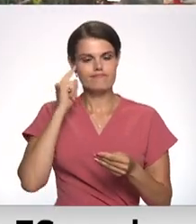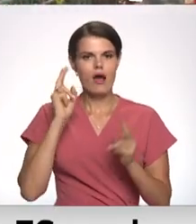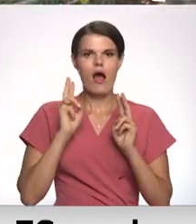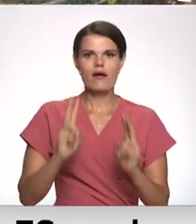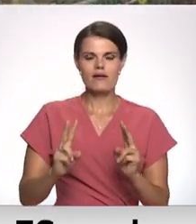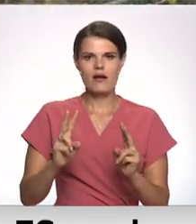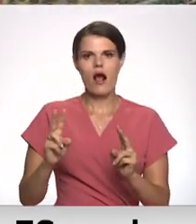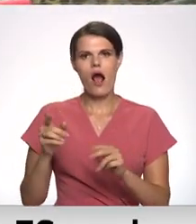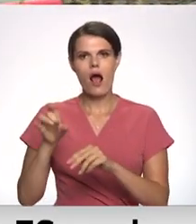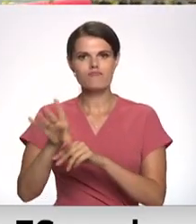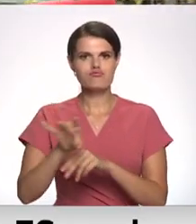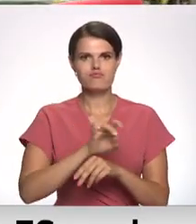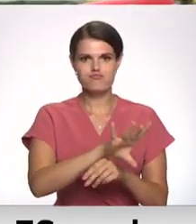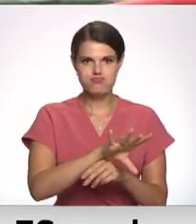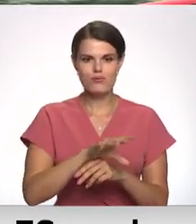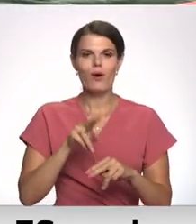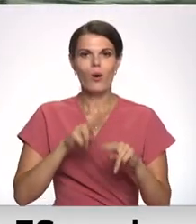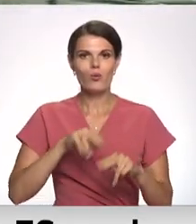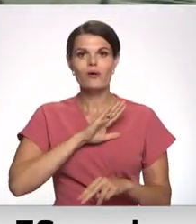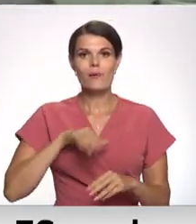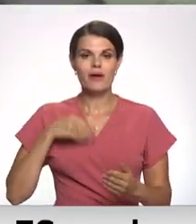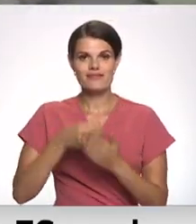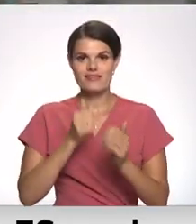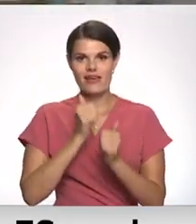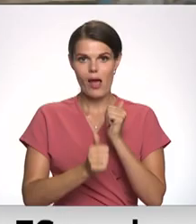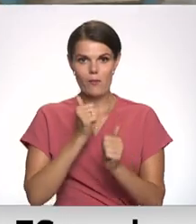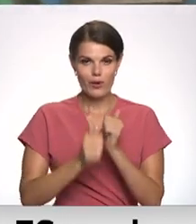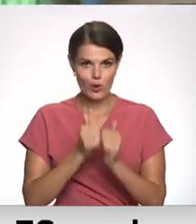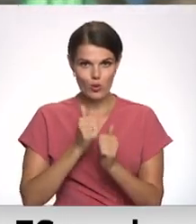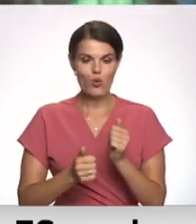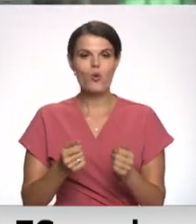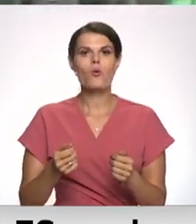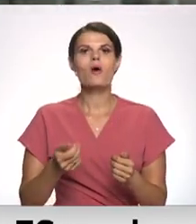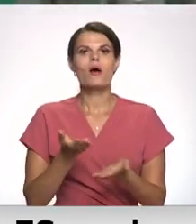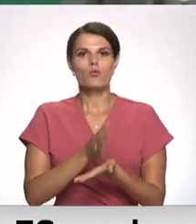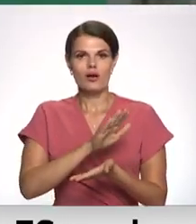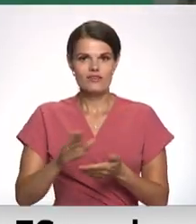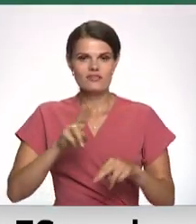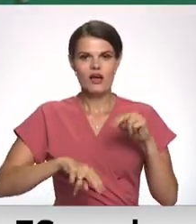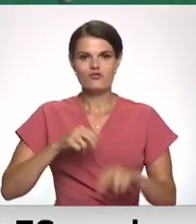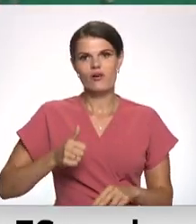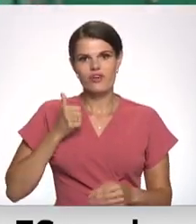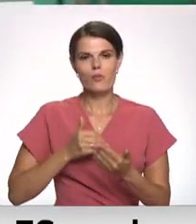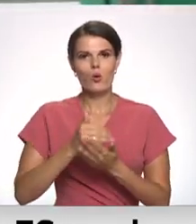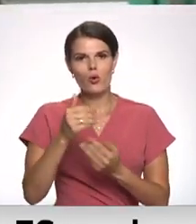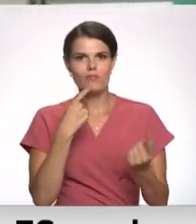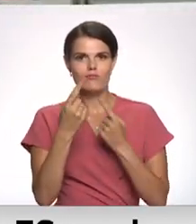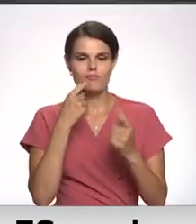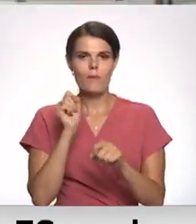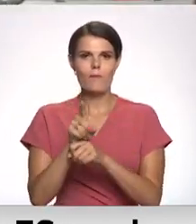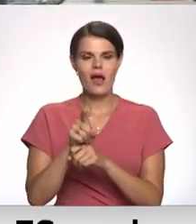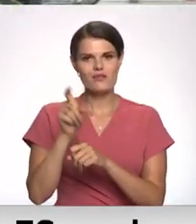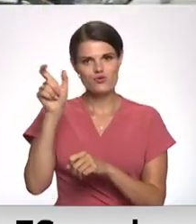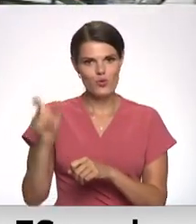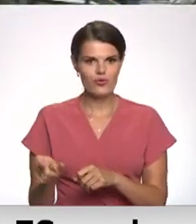noraidīt citus pretendentus. Turklāt pēc iepirkuma noslēgšanas celtniecības uzņēmums turpinājis komunicēt ar